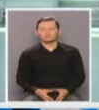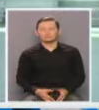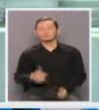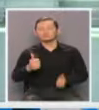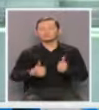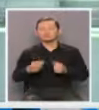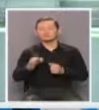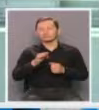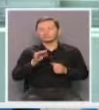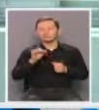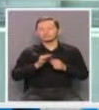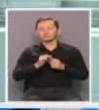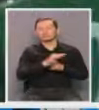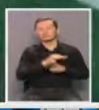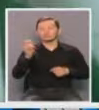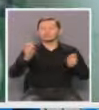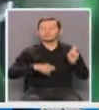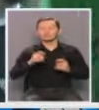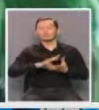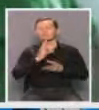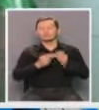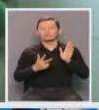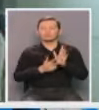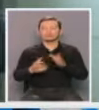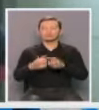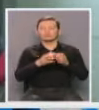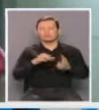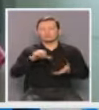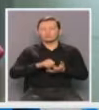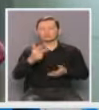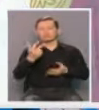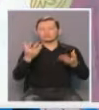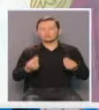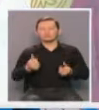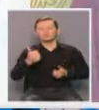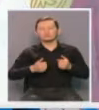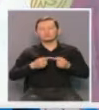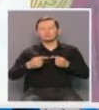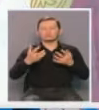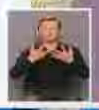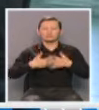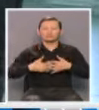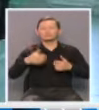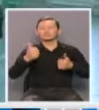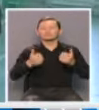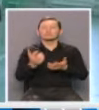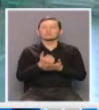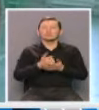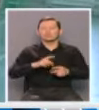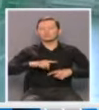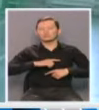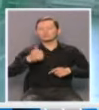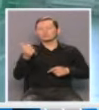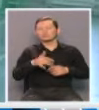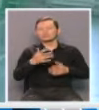Турнирге облыстан және көршілес батыс Қазақстаннан барлығы 8 команда қатысты. 3 күнге созылған ойын қорытындысында қарсыластарының қақпасын дәл